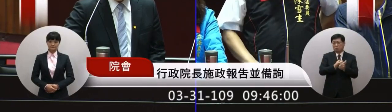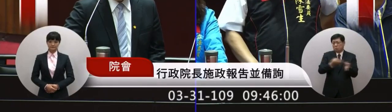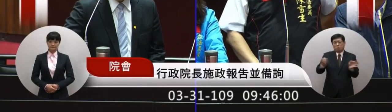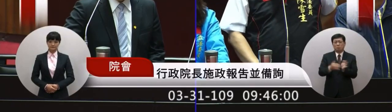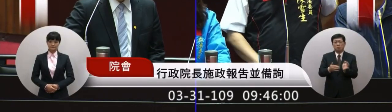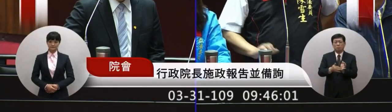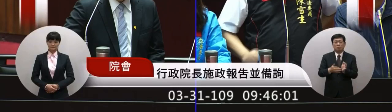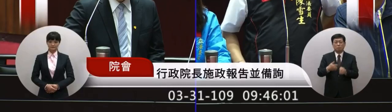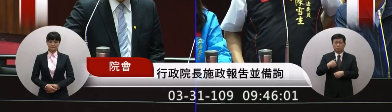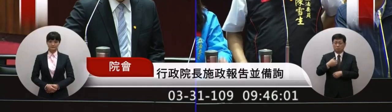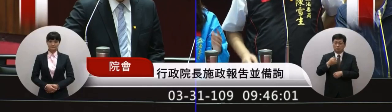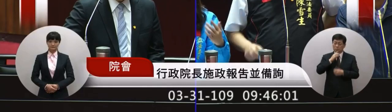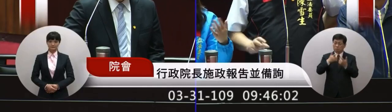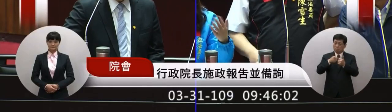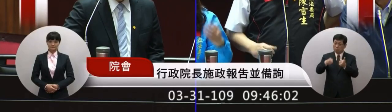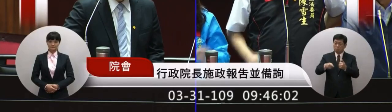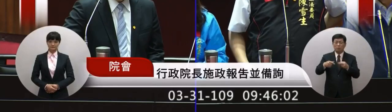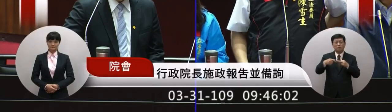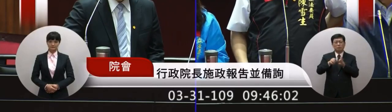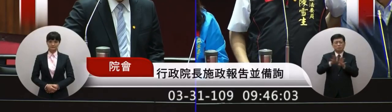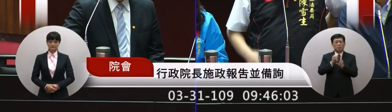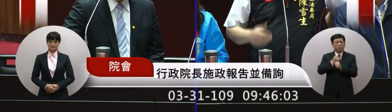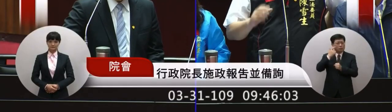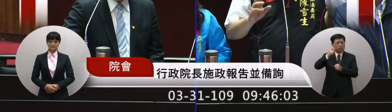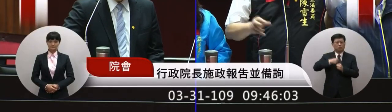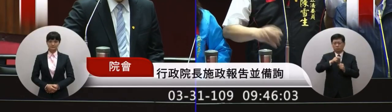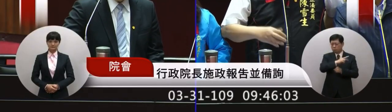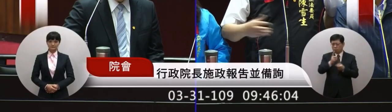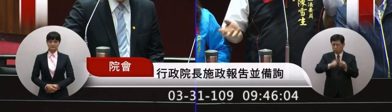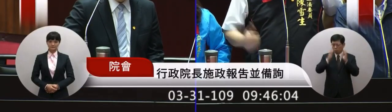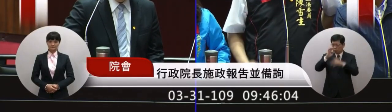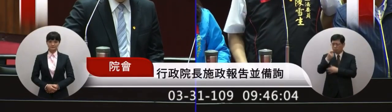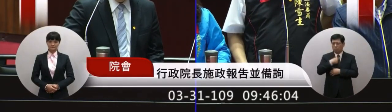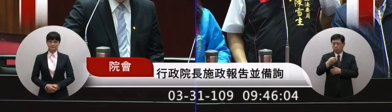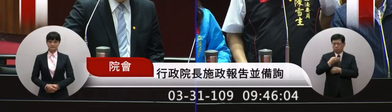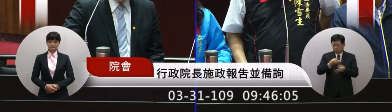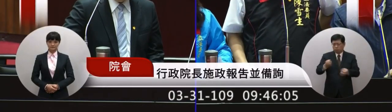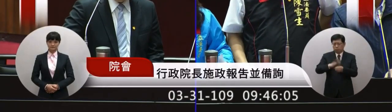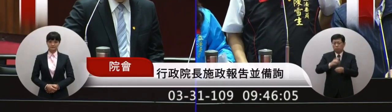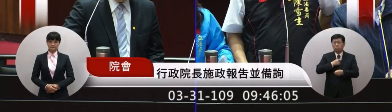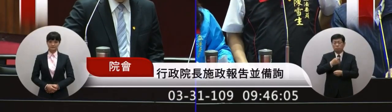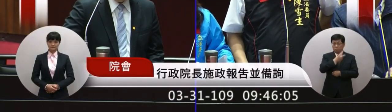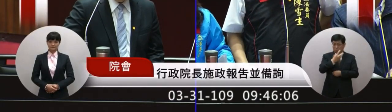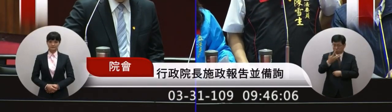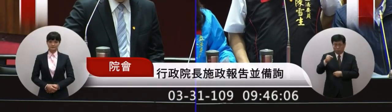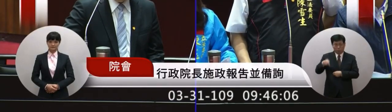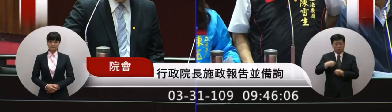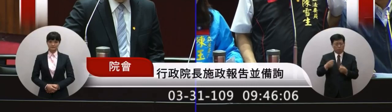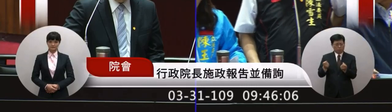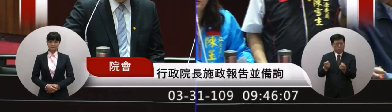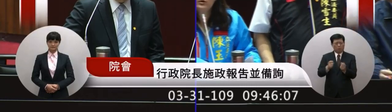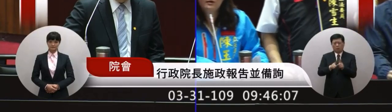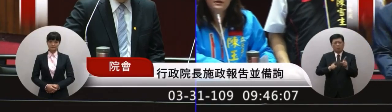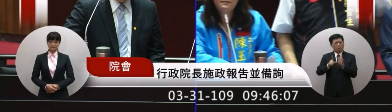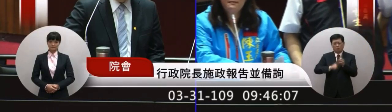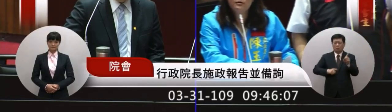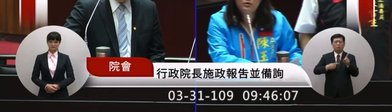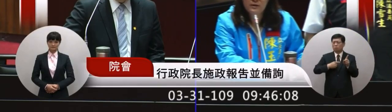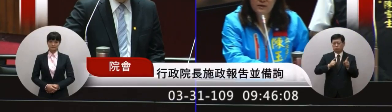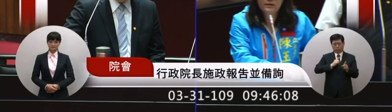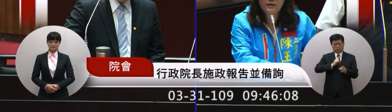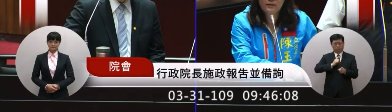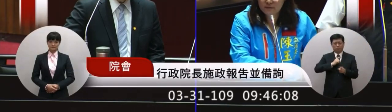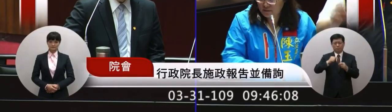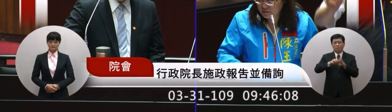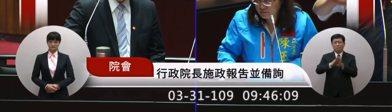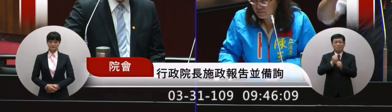了。 我们要金马的转型正义啦， 这个转型正义要给他钱。 228跟金马距离非常遥远，我们需要金门马祖转型正